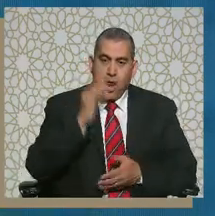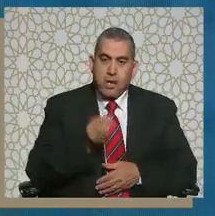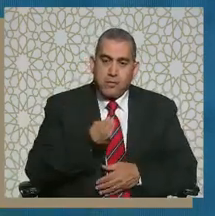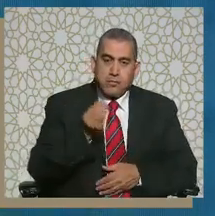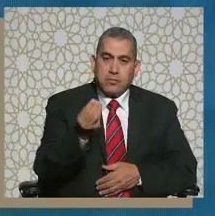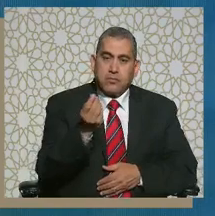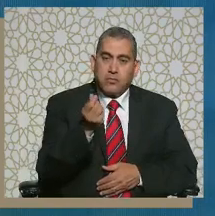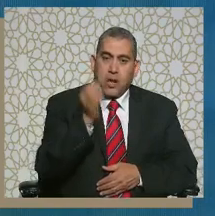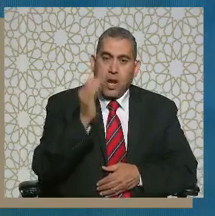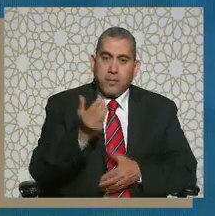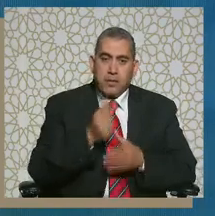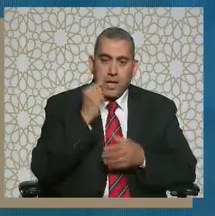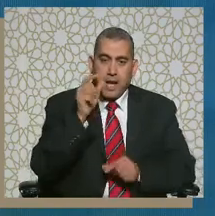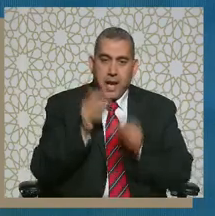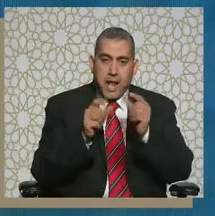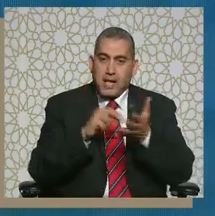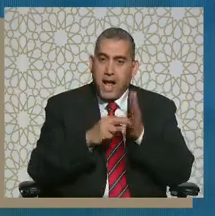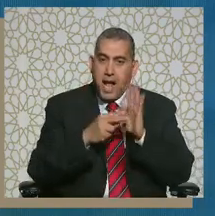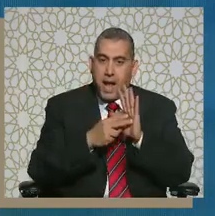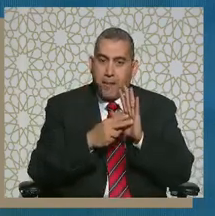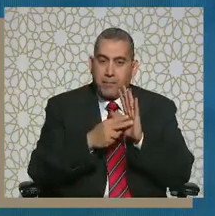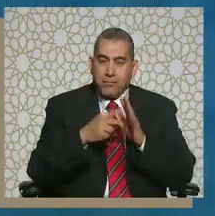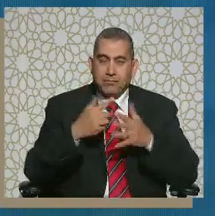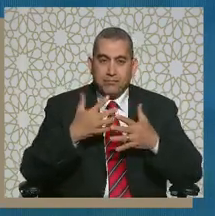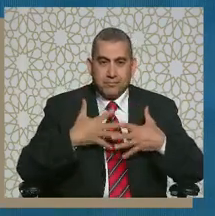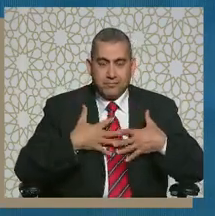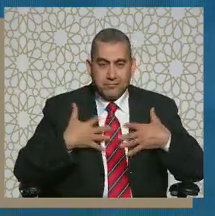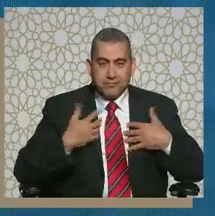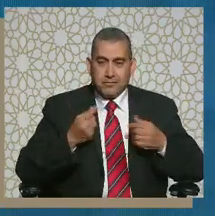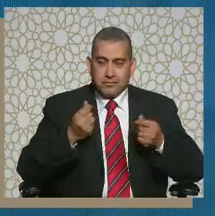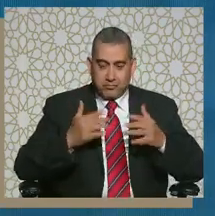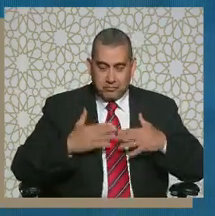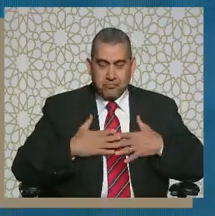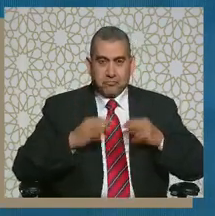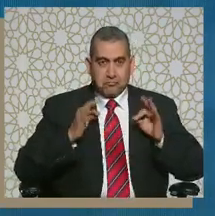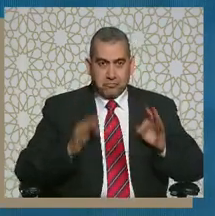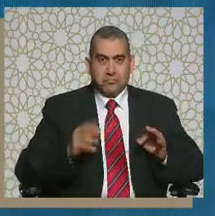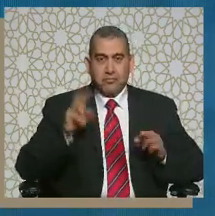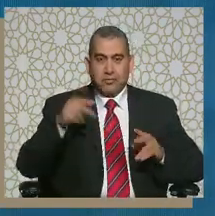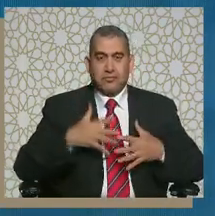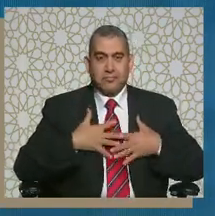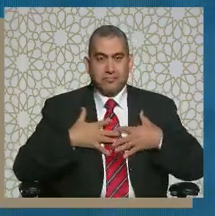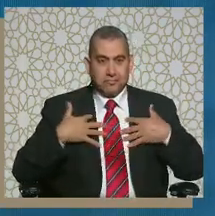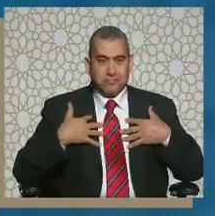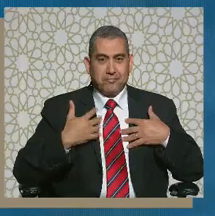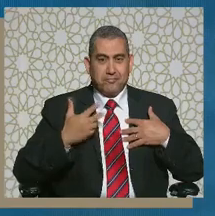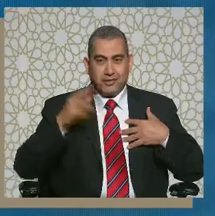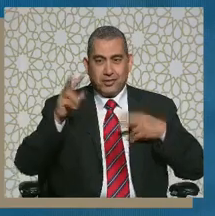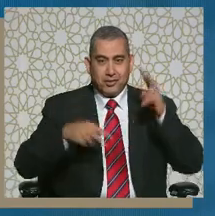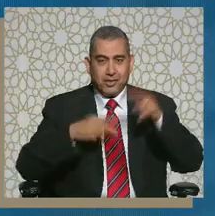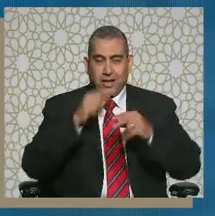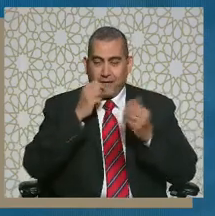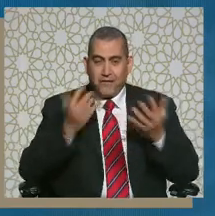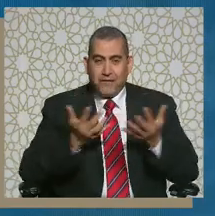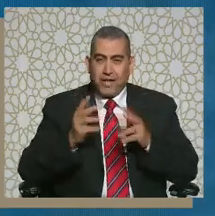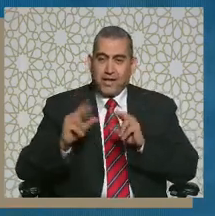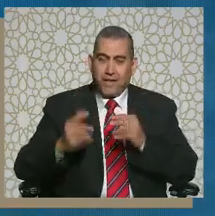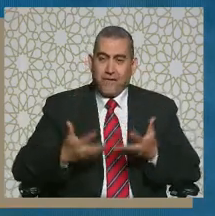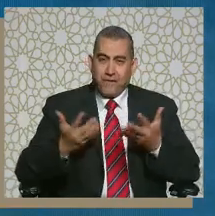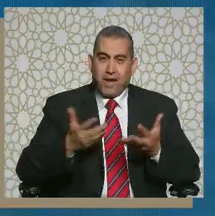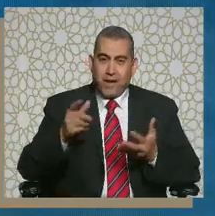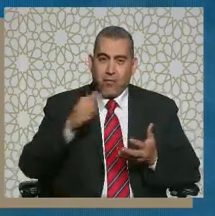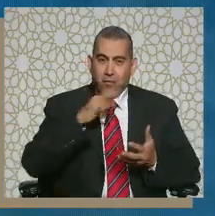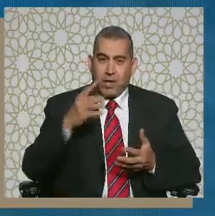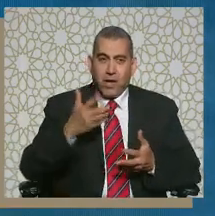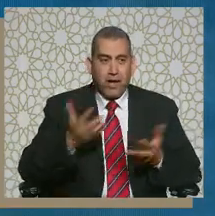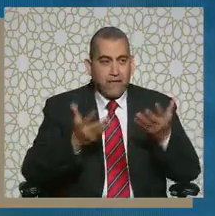الناس اللي حاصل يحصل لهم استغناء لكي تنشرح صدورهم لكي يستقبلوا العيد ما يبقاش الناس